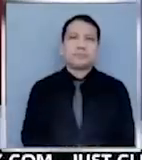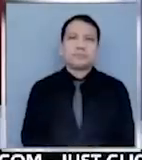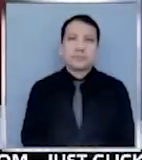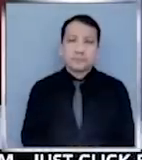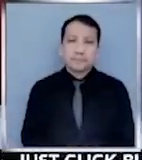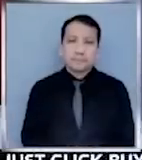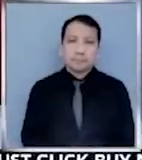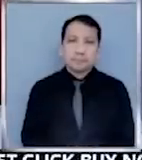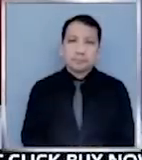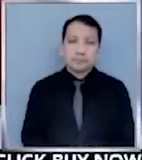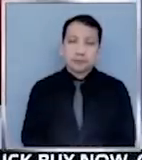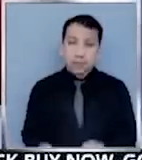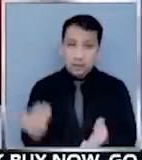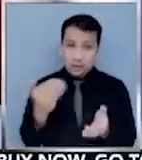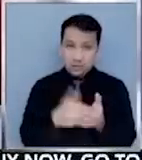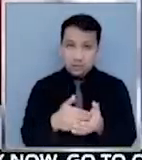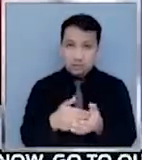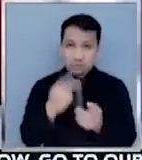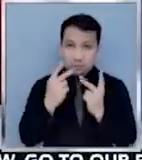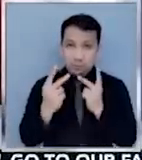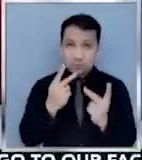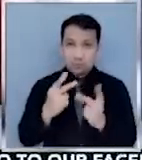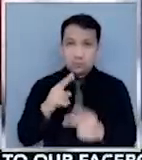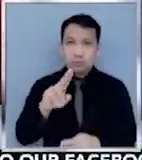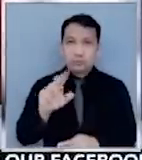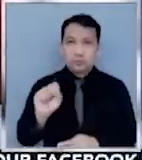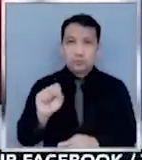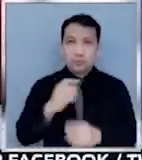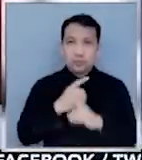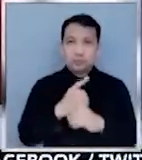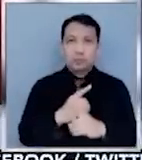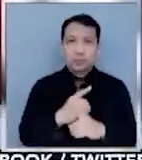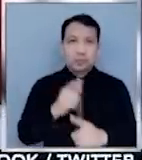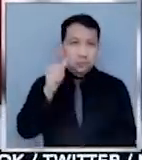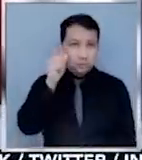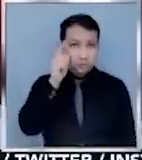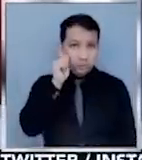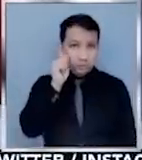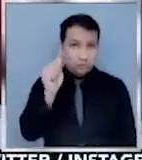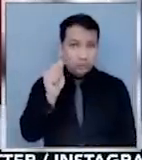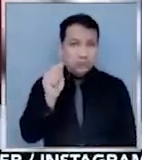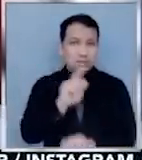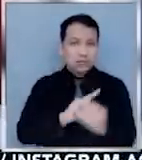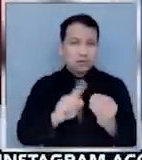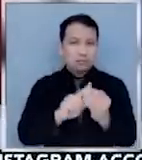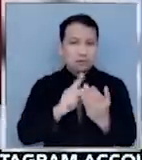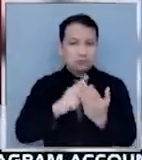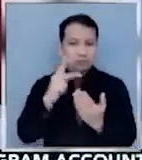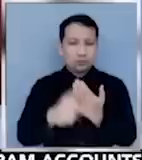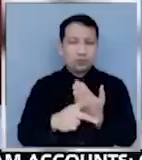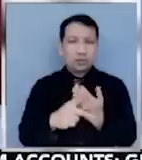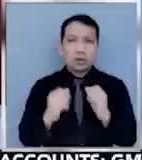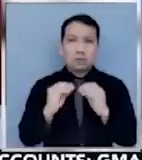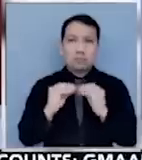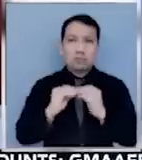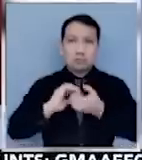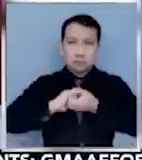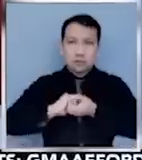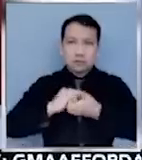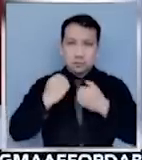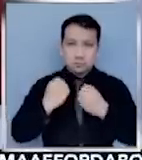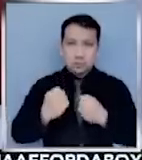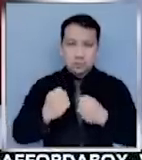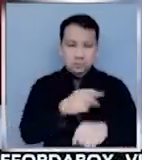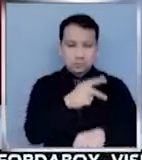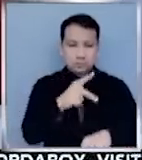Muling bibisita sa bansa si U.S. Defense Secretary Lloyd Austin para sa ilang programang magpapaigting daw ng relasyon ng Pilipinas